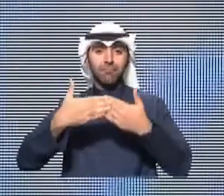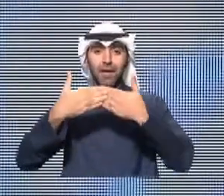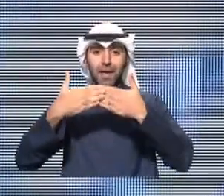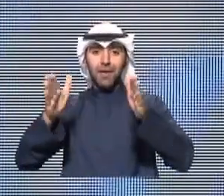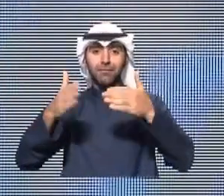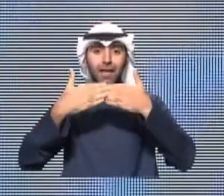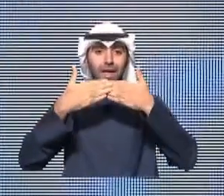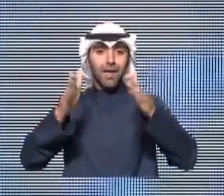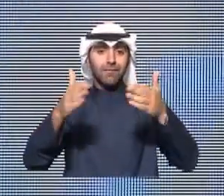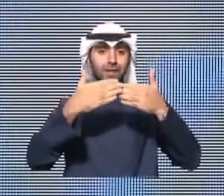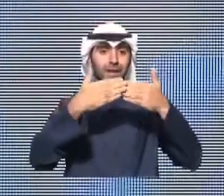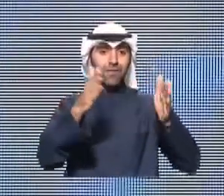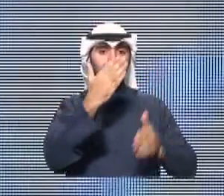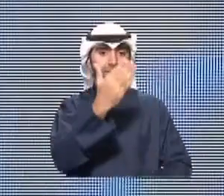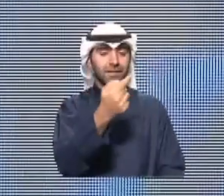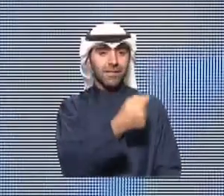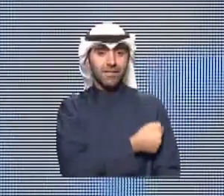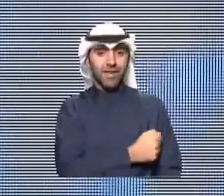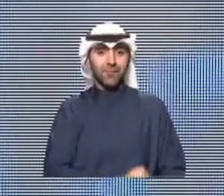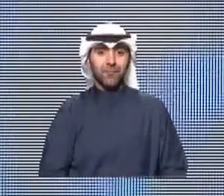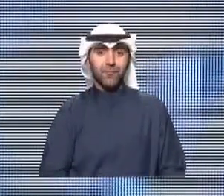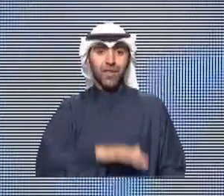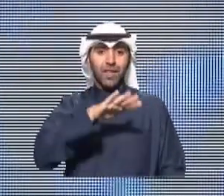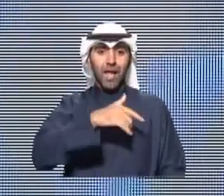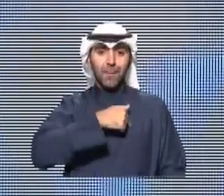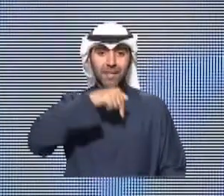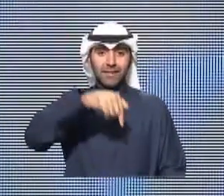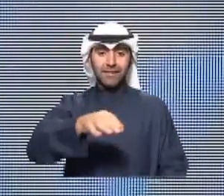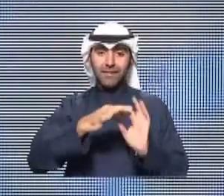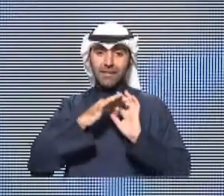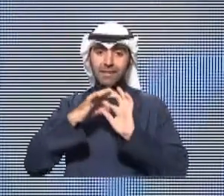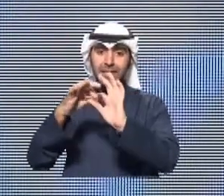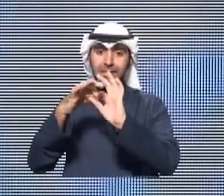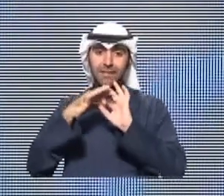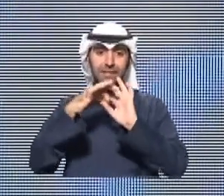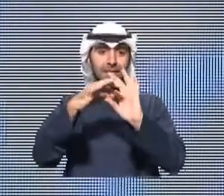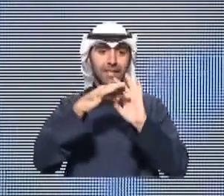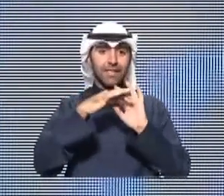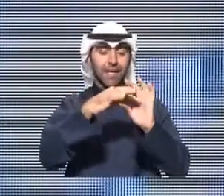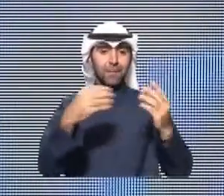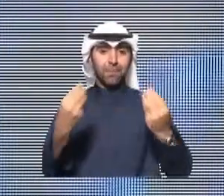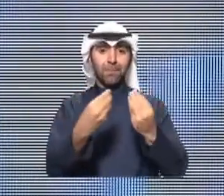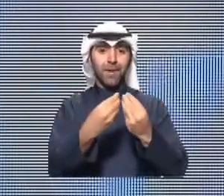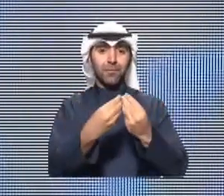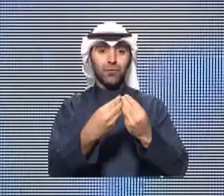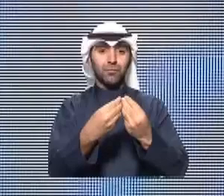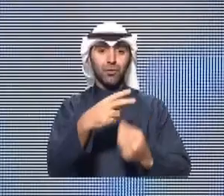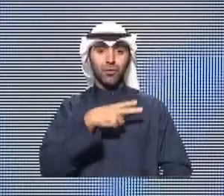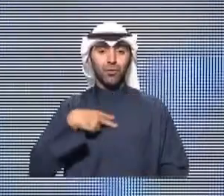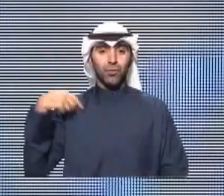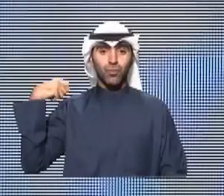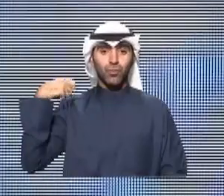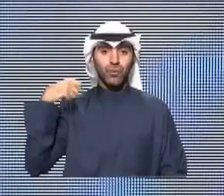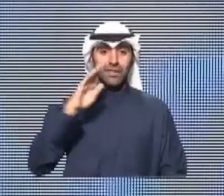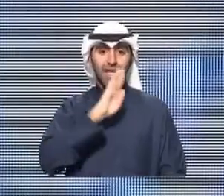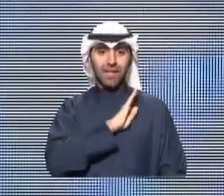مراحل التطعيم، حيث التعاون مع وزارات الدولة المختلفة من وزارة الدفاع ومن الهيئة